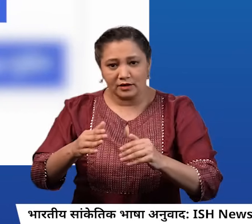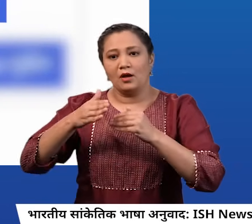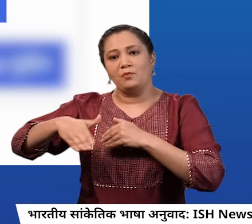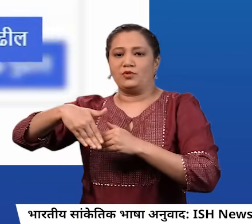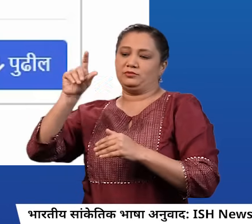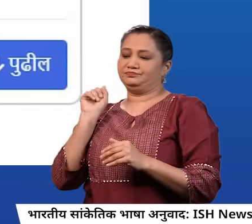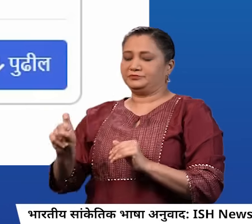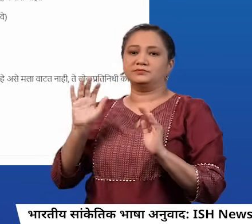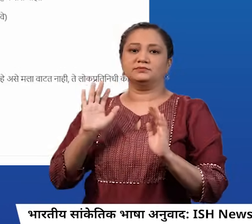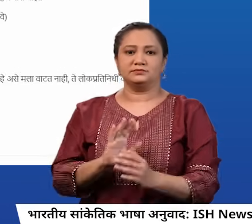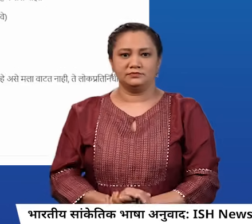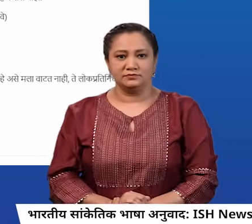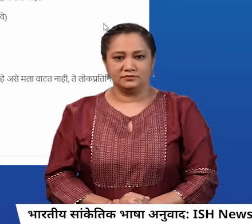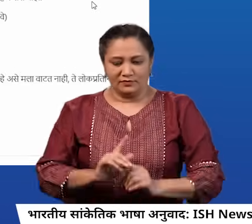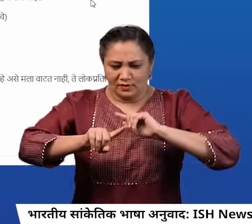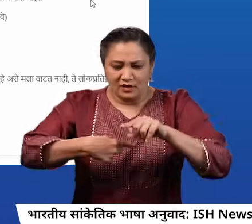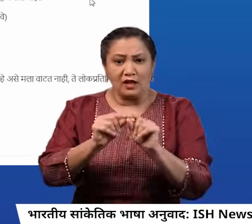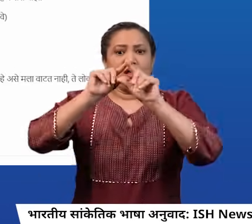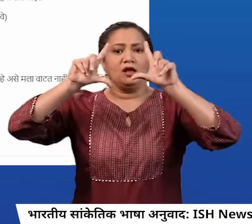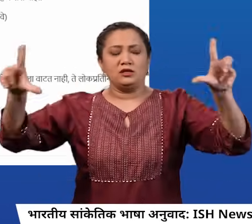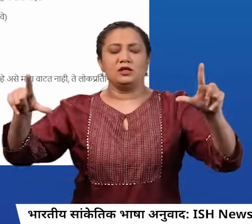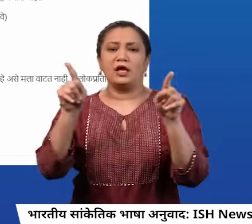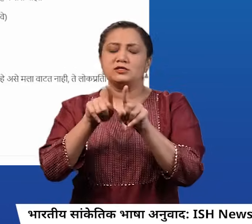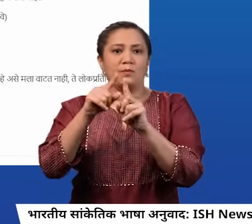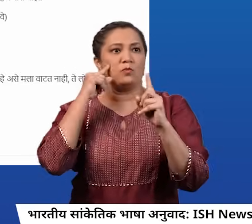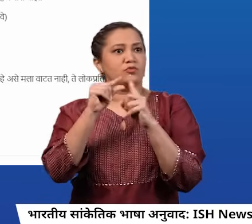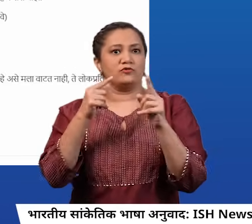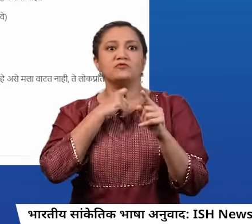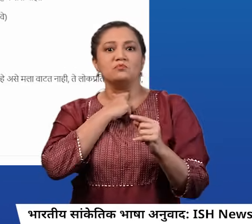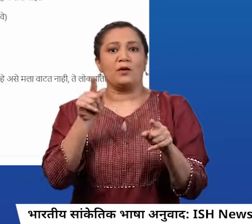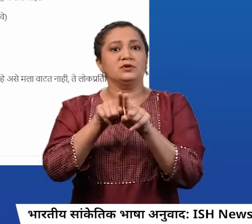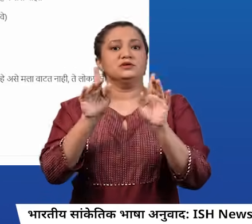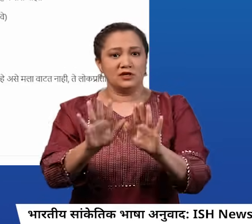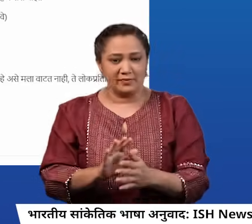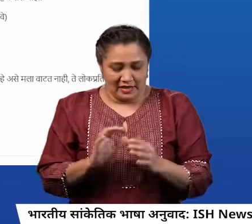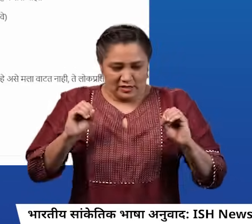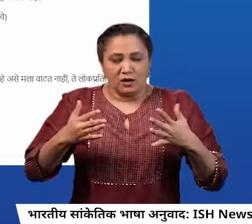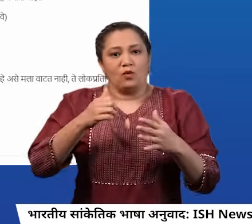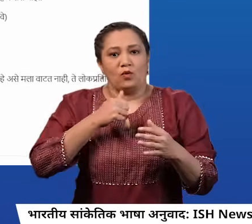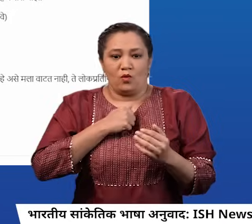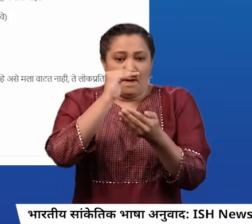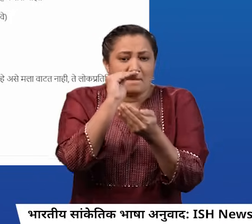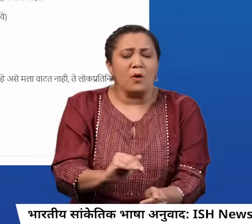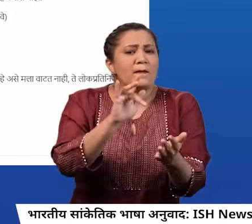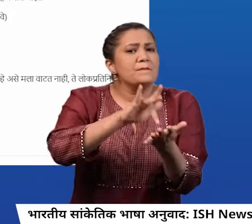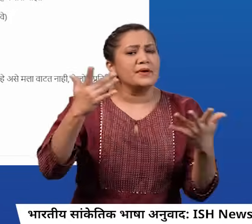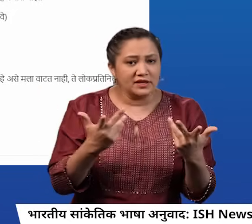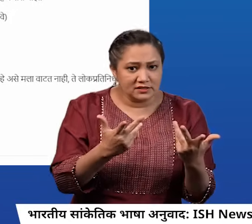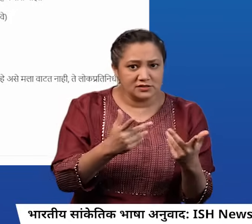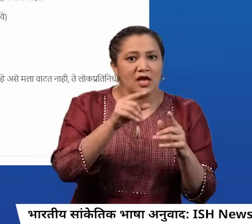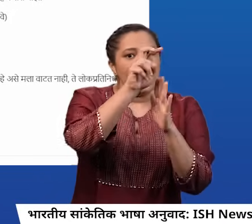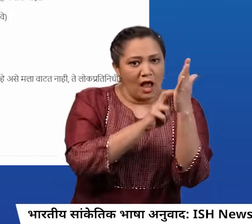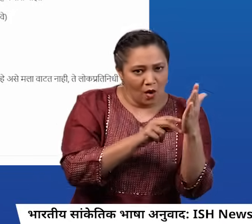पुढीली हे बटन दाबा अता समोर आलेला हा टप्पा मनझे एक प्रकर्चो घोष्णा पत्रे इथे सुर्वातिला आपन अपलेया जन्माचा ठीकाना